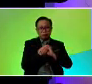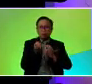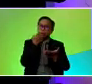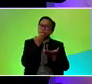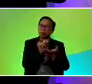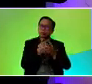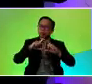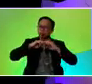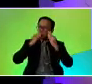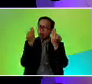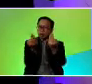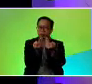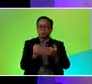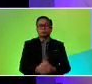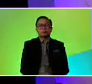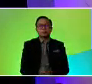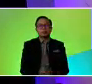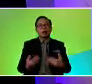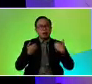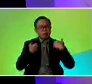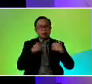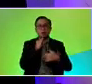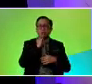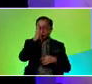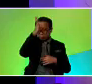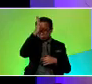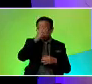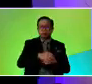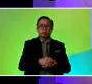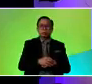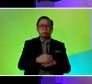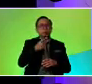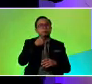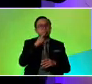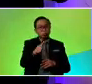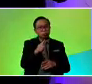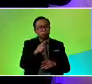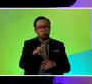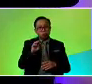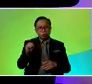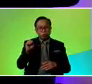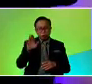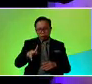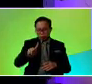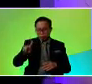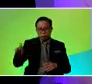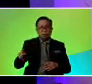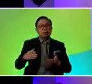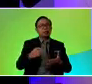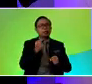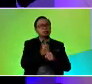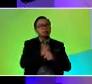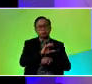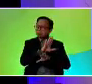Oke dan juga ibu bapak yang menyuruh untuk anak kecil tak